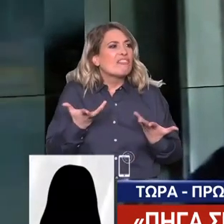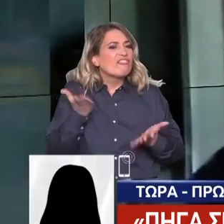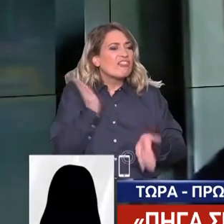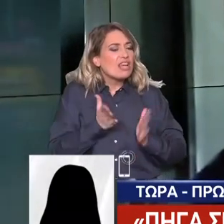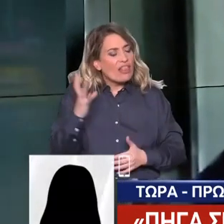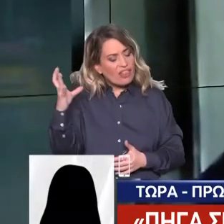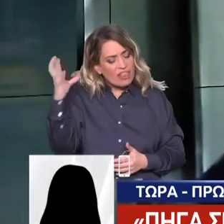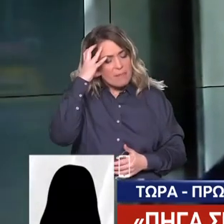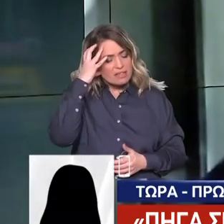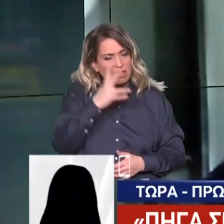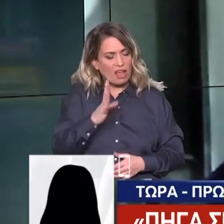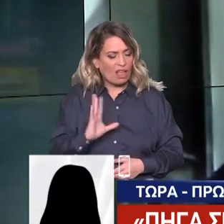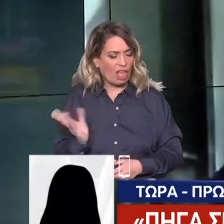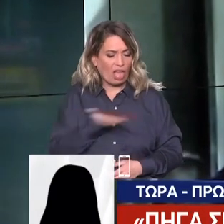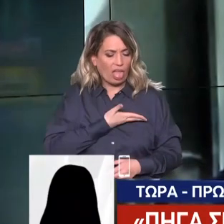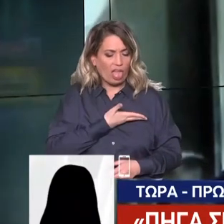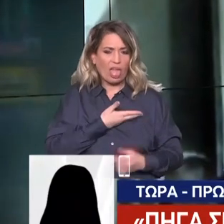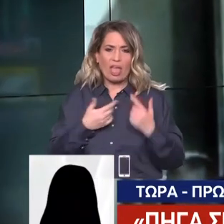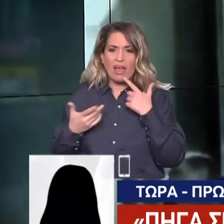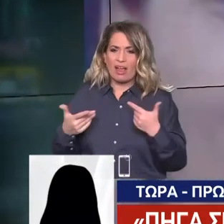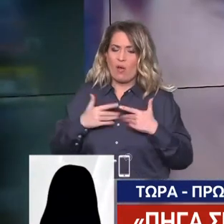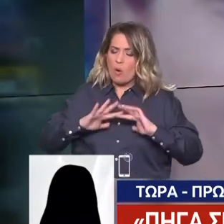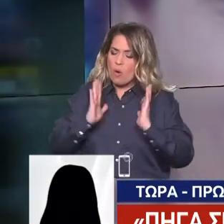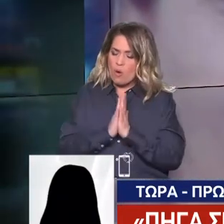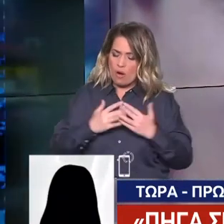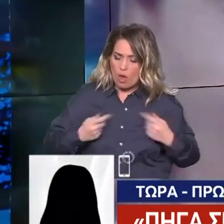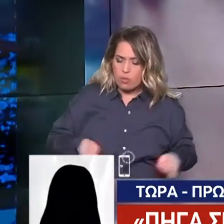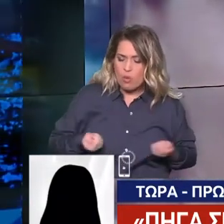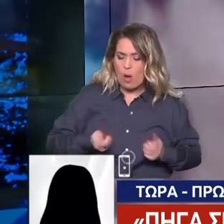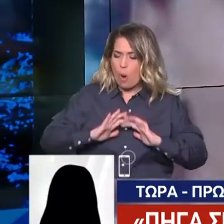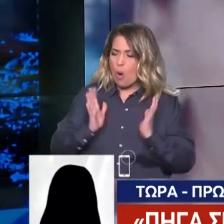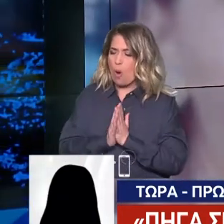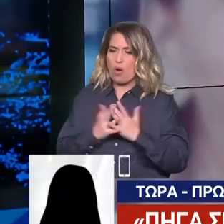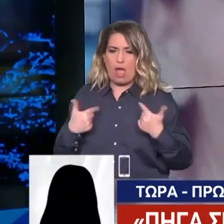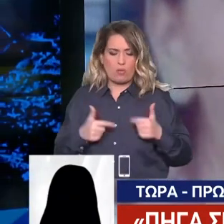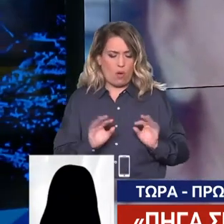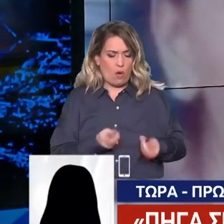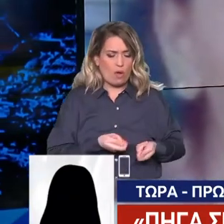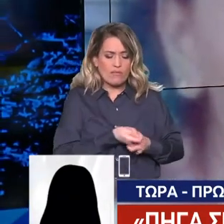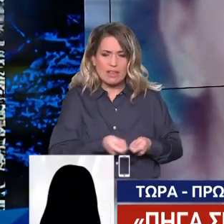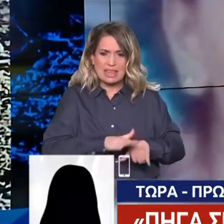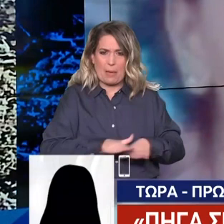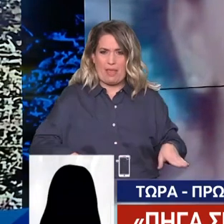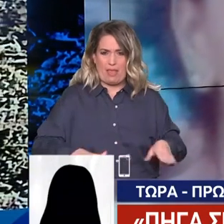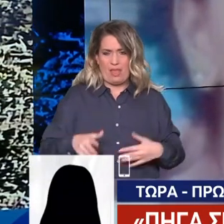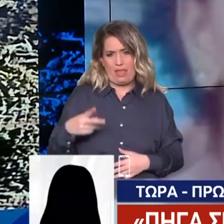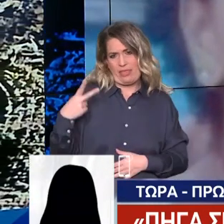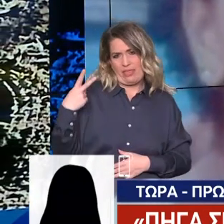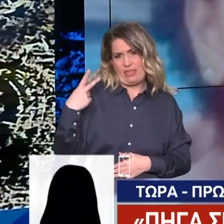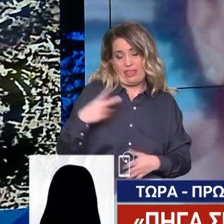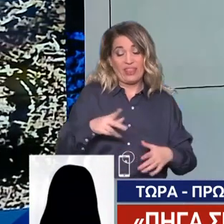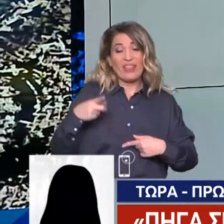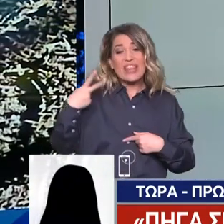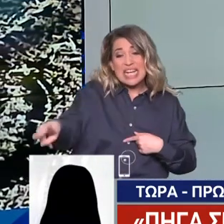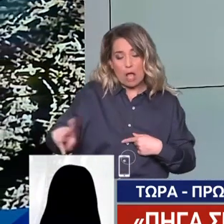χαραγμένα στο μυαλό και στην καρδιά σας. Εγώ δουλεύω, όλα εγώ τα κάνω. Και τώρα εγώ δουλεύω και εγώ έχω τα παιδιά. Τα παιδιά είναι δικά μου, δεν είναι δικά του, είναι δικά